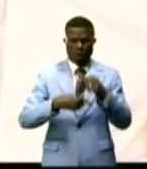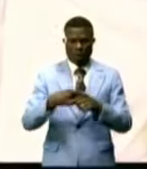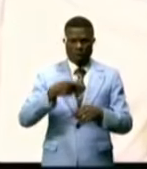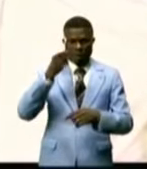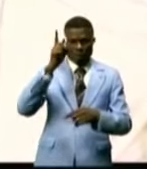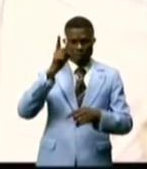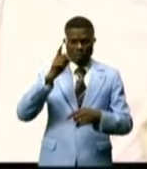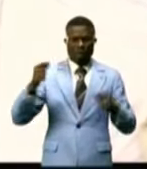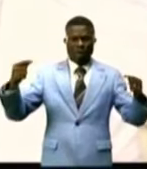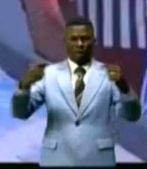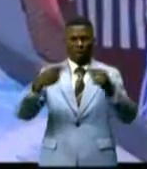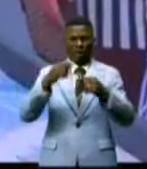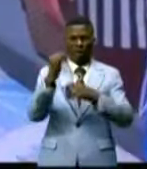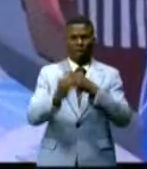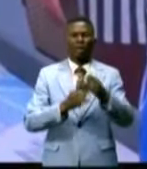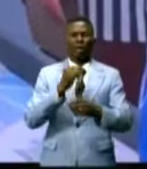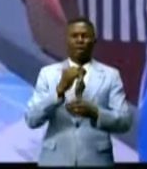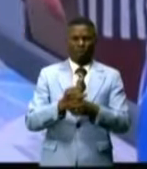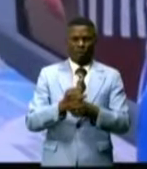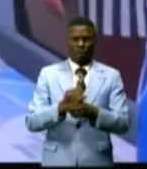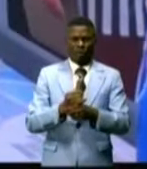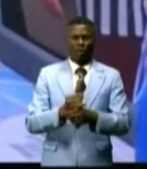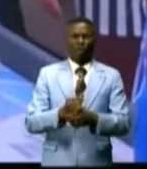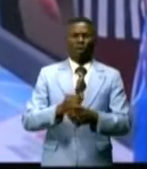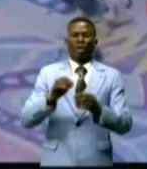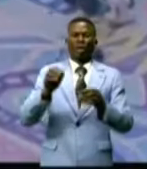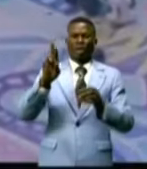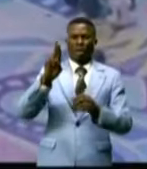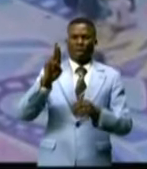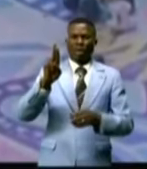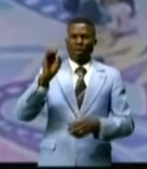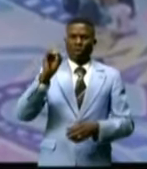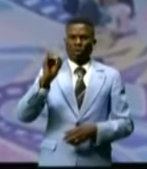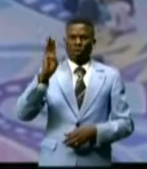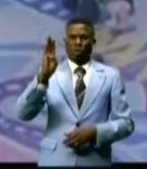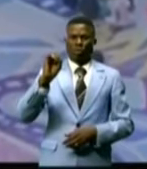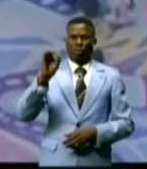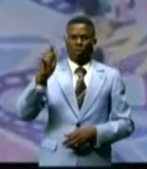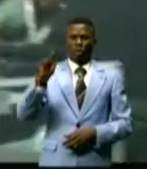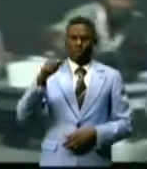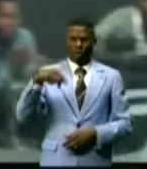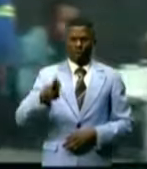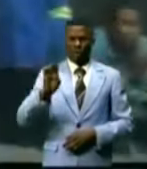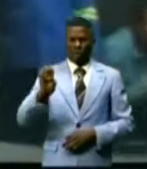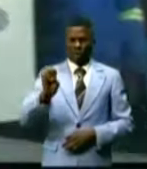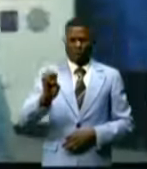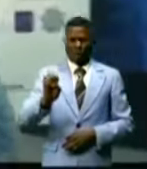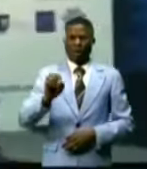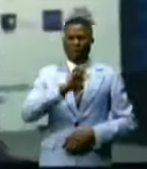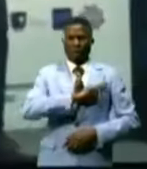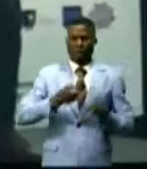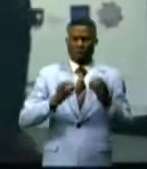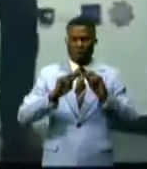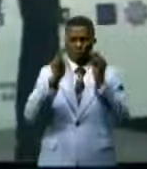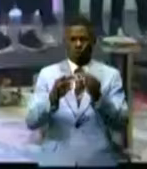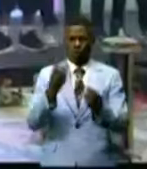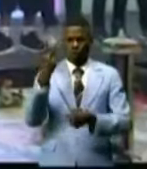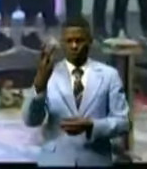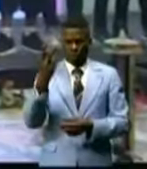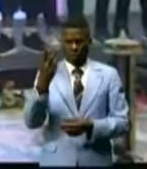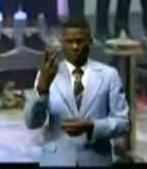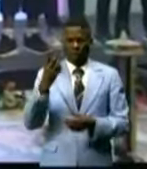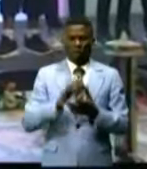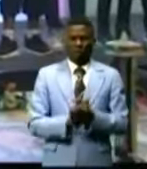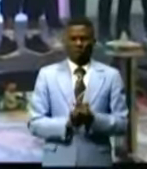première compétition internationale de robotique en RDC, avec à l'affiche deux catégories, Explore et